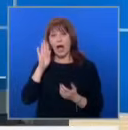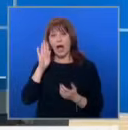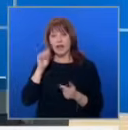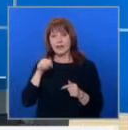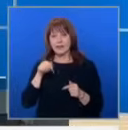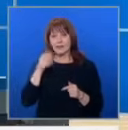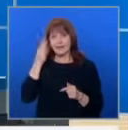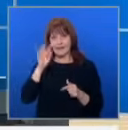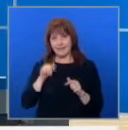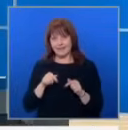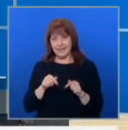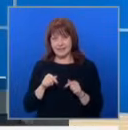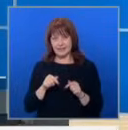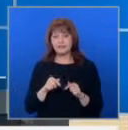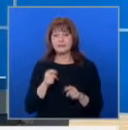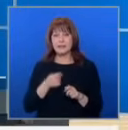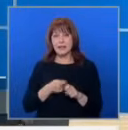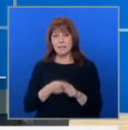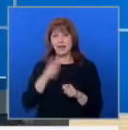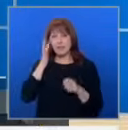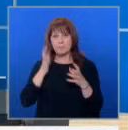на правителство не е възможно.